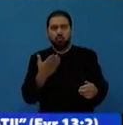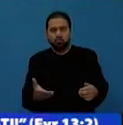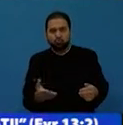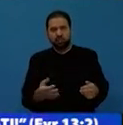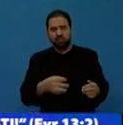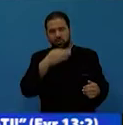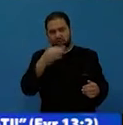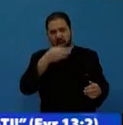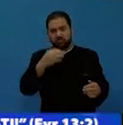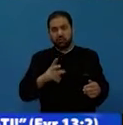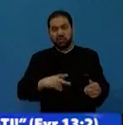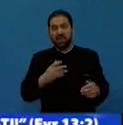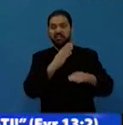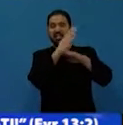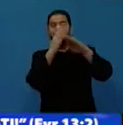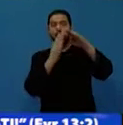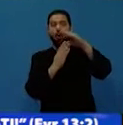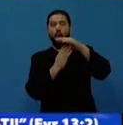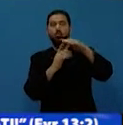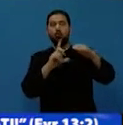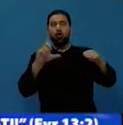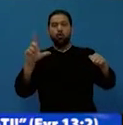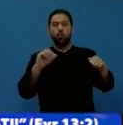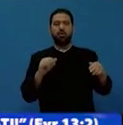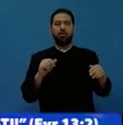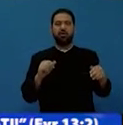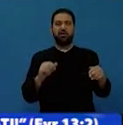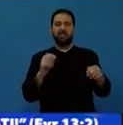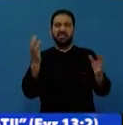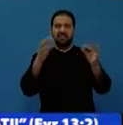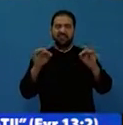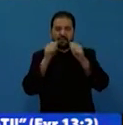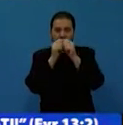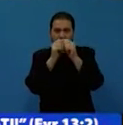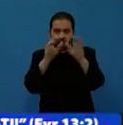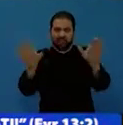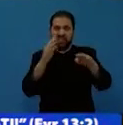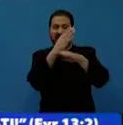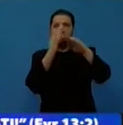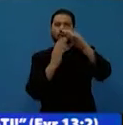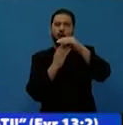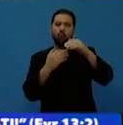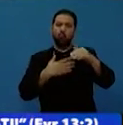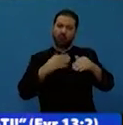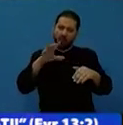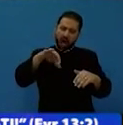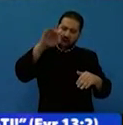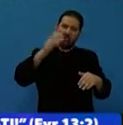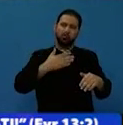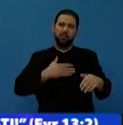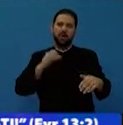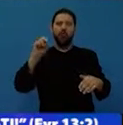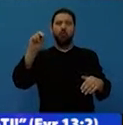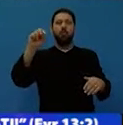mărturisindu-i că este robul lui. Bine și să fii binecuvântat, robul meu, alesul meu,